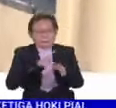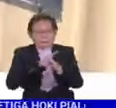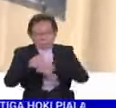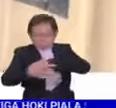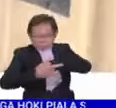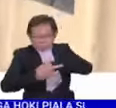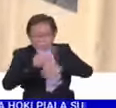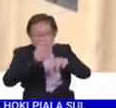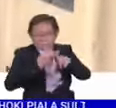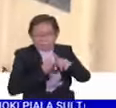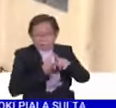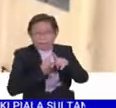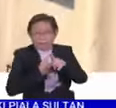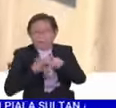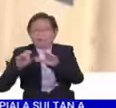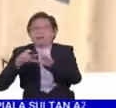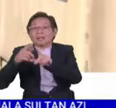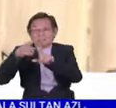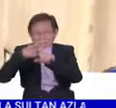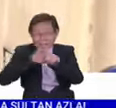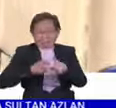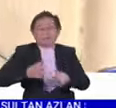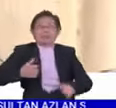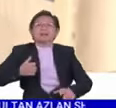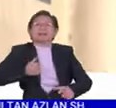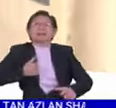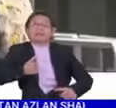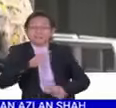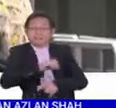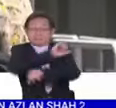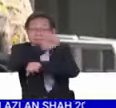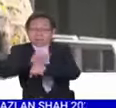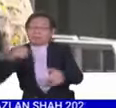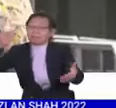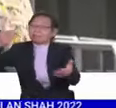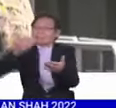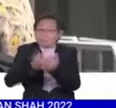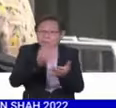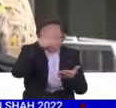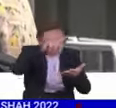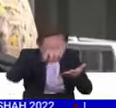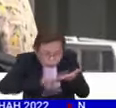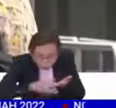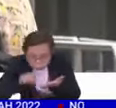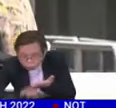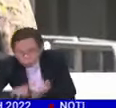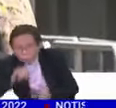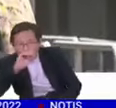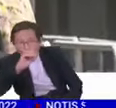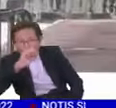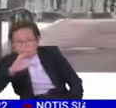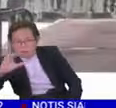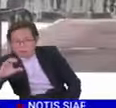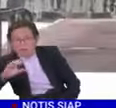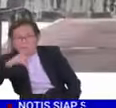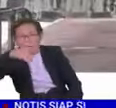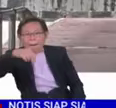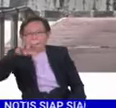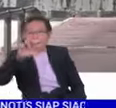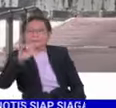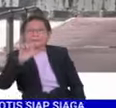dari Pejabat Thales Group di Kanada serta Singapura tiba untuk menjalankan pemeriksaan di OCC